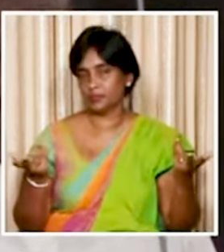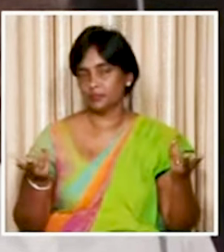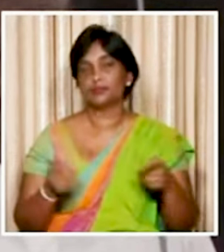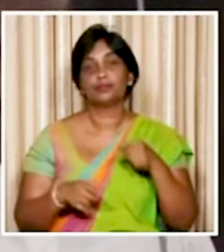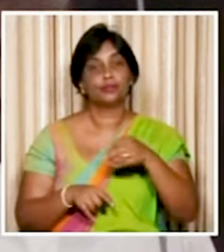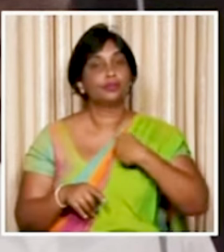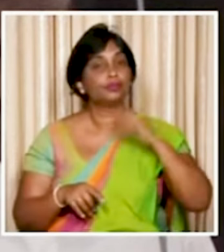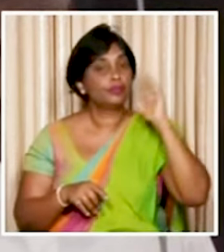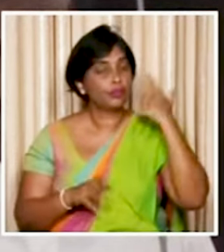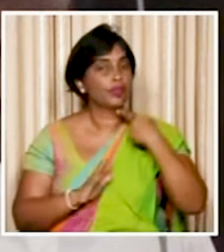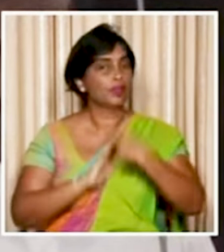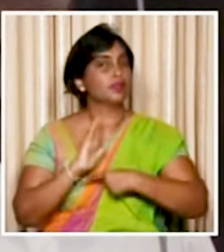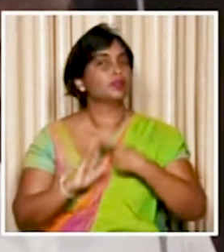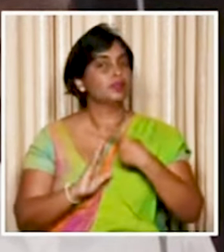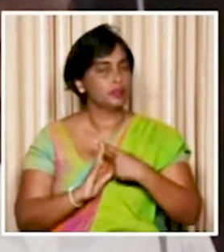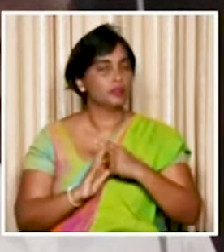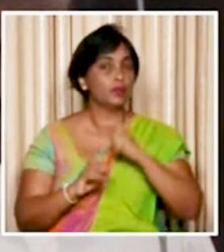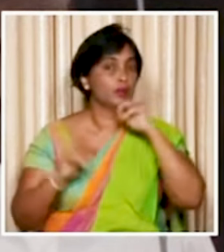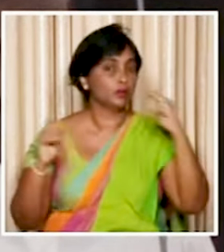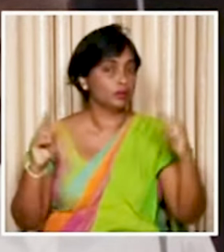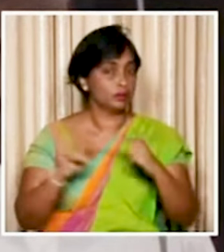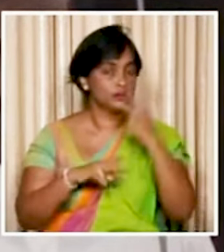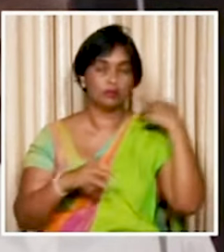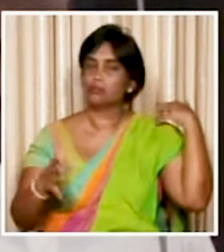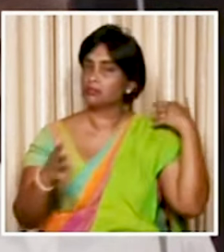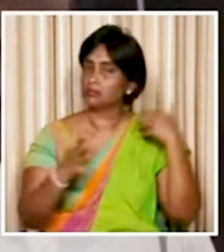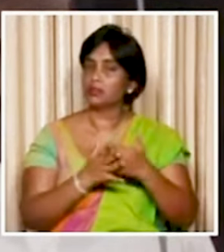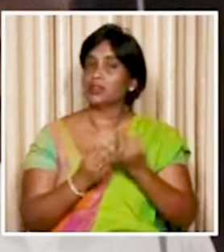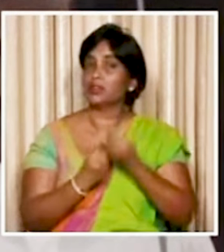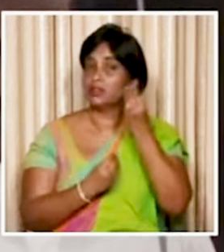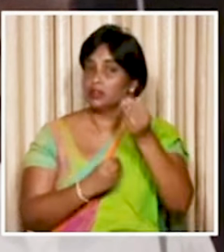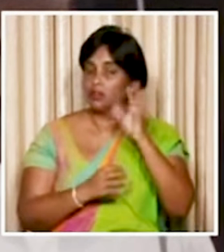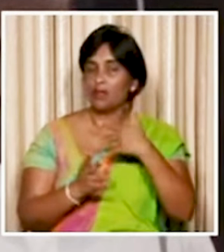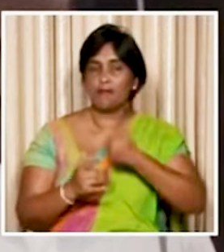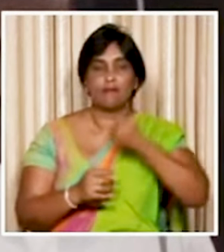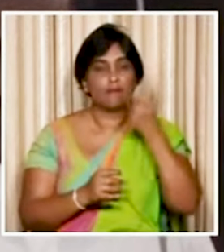இலங்கையினுடைய வரலாற்றில் இந்த தீர்ப்புக்கு